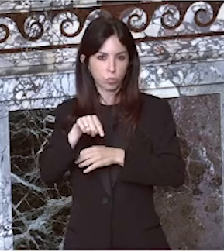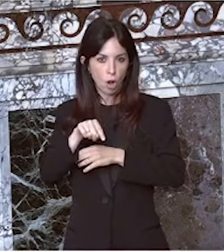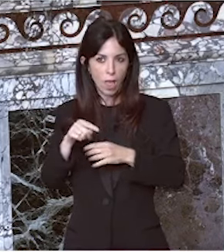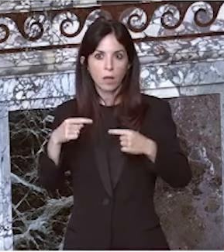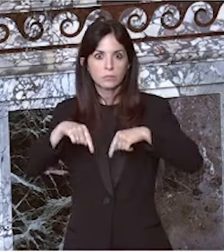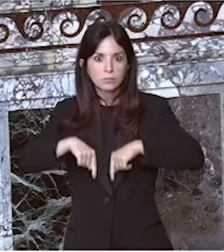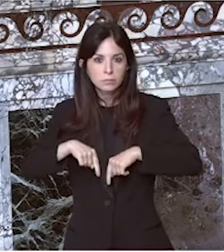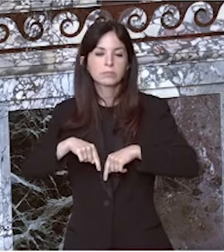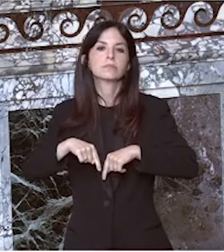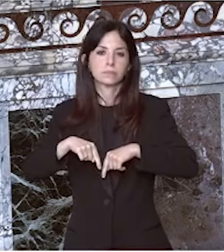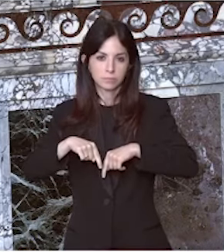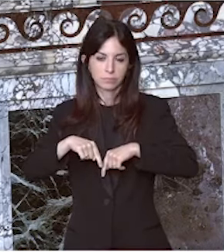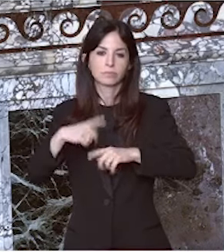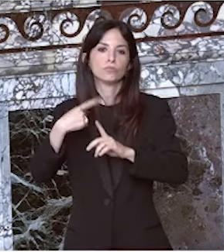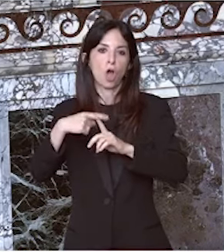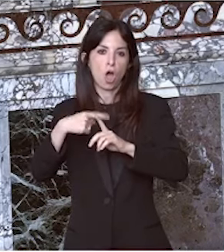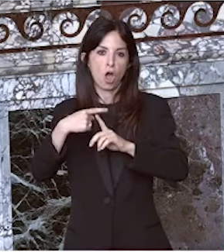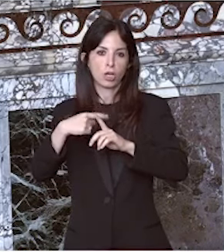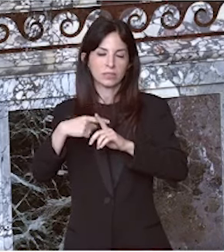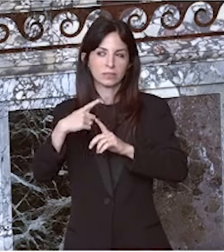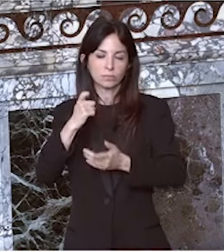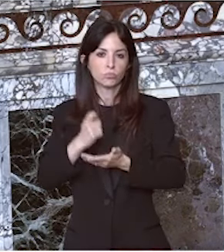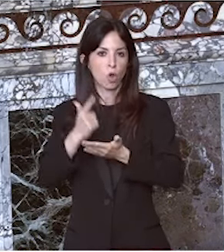dato importantissimo. È importante perché